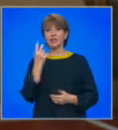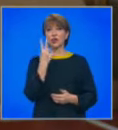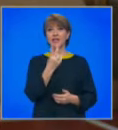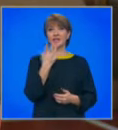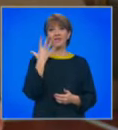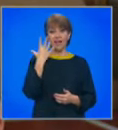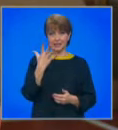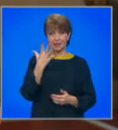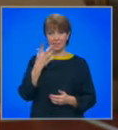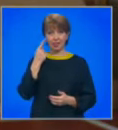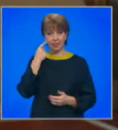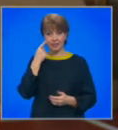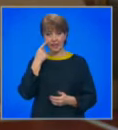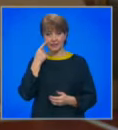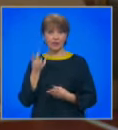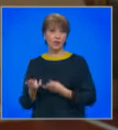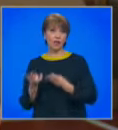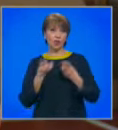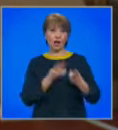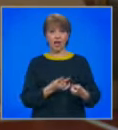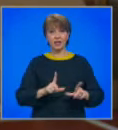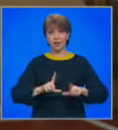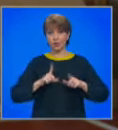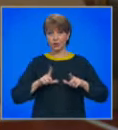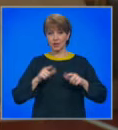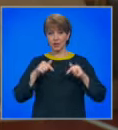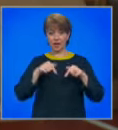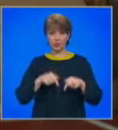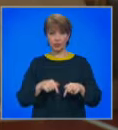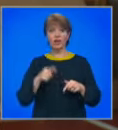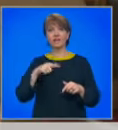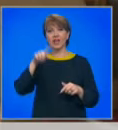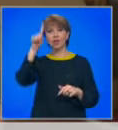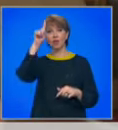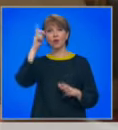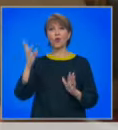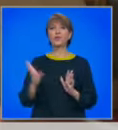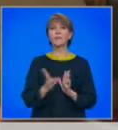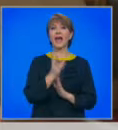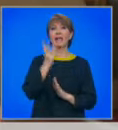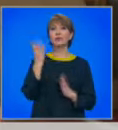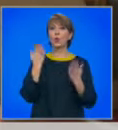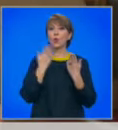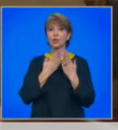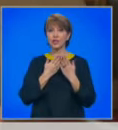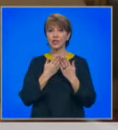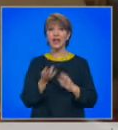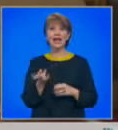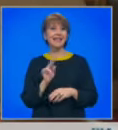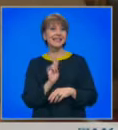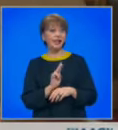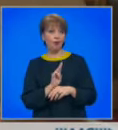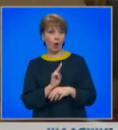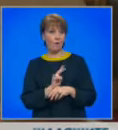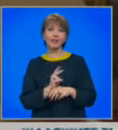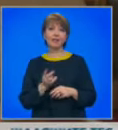4725 щадящи теста бяха докарани рано сутринта тук в столичното 18-то училище. След обяд от тук тестовете си